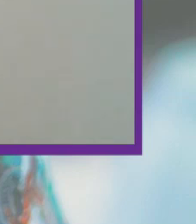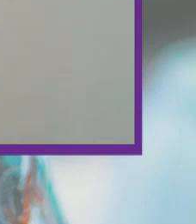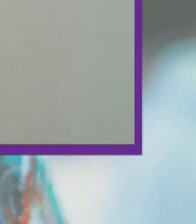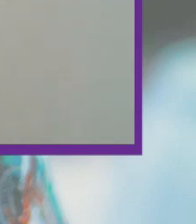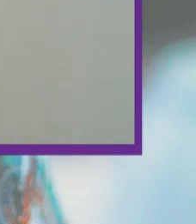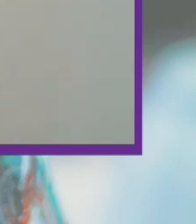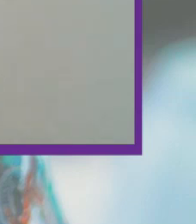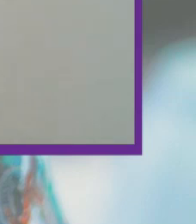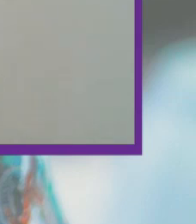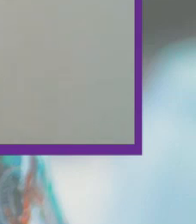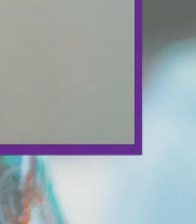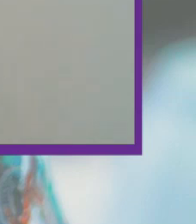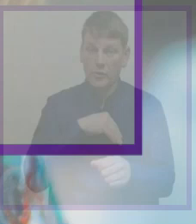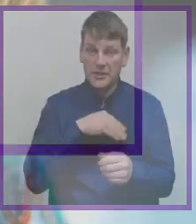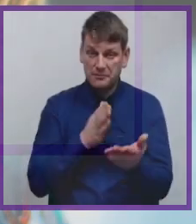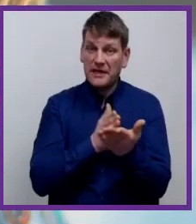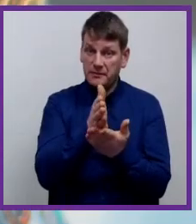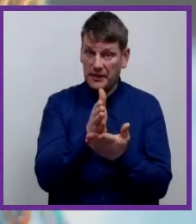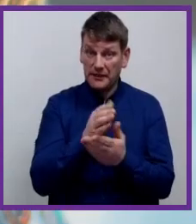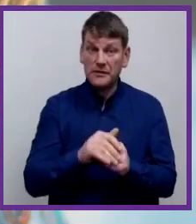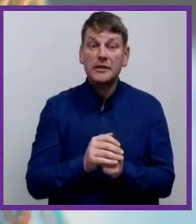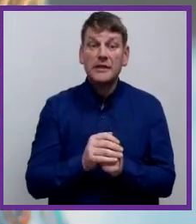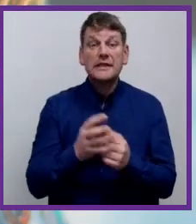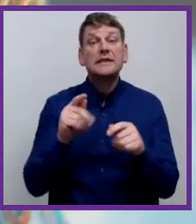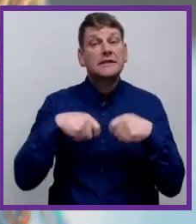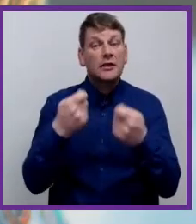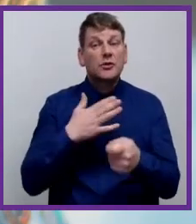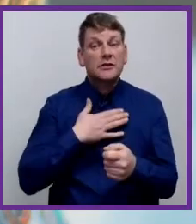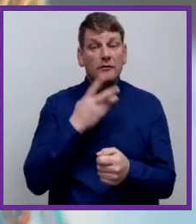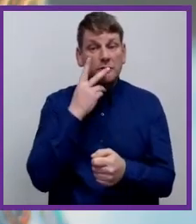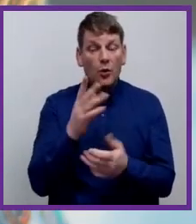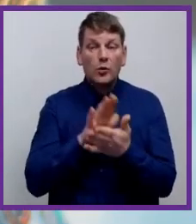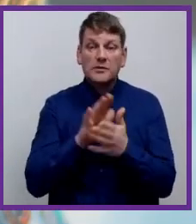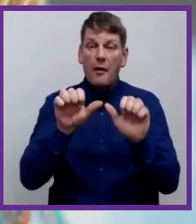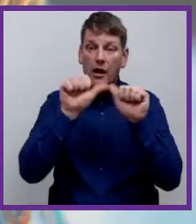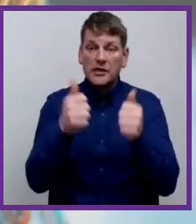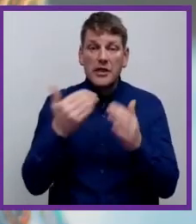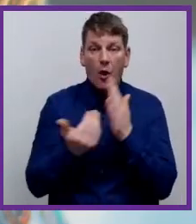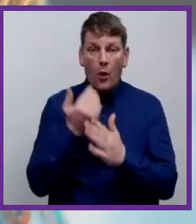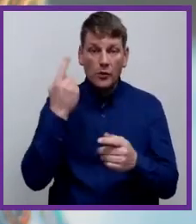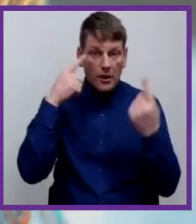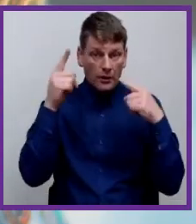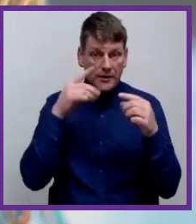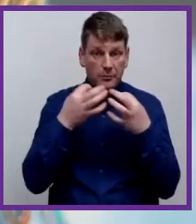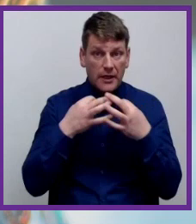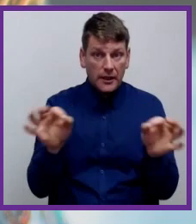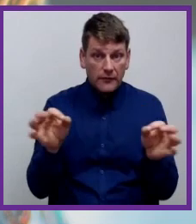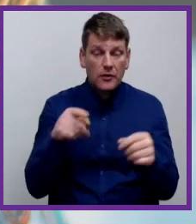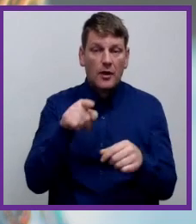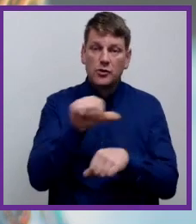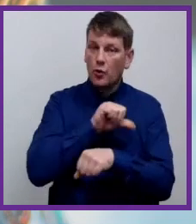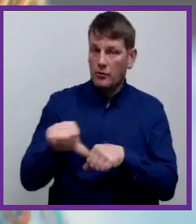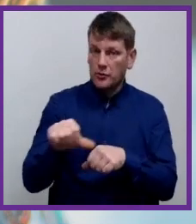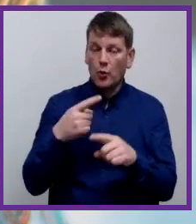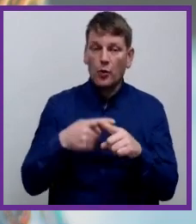un psiholoģijas perspektīvas. Sniedzot savu skatījumu uz mākslinieciskās jaunradas brīvību, tās robežām